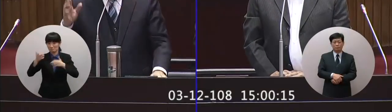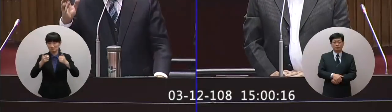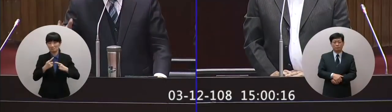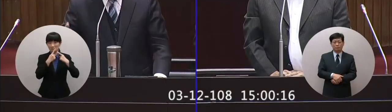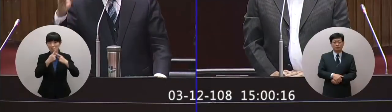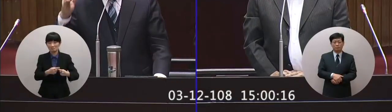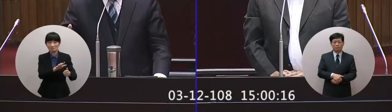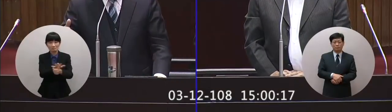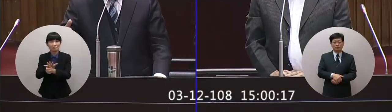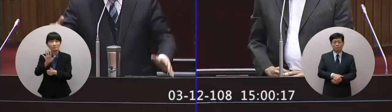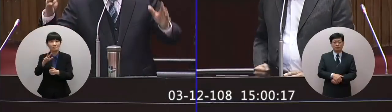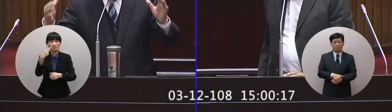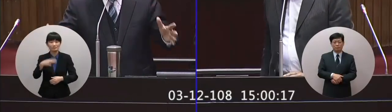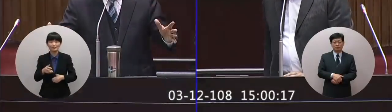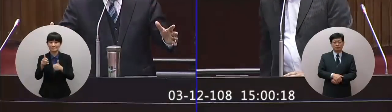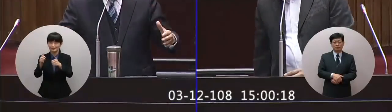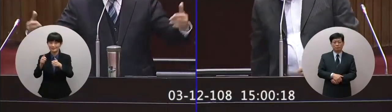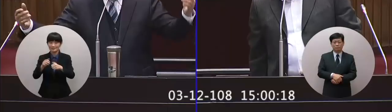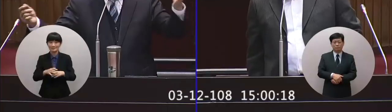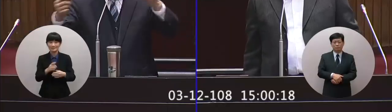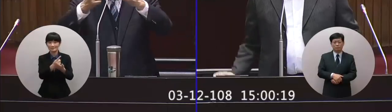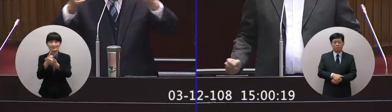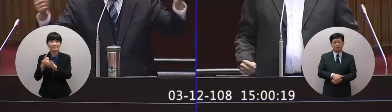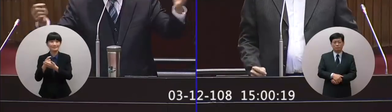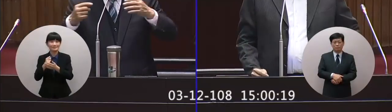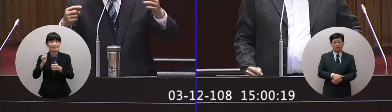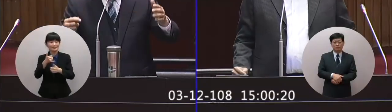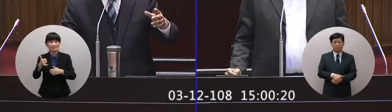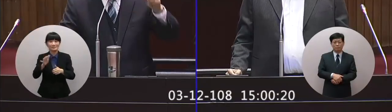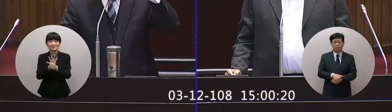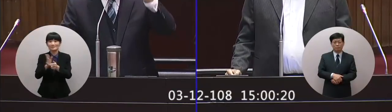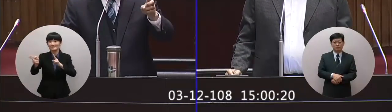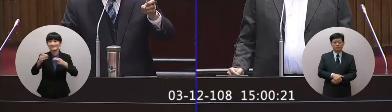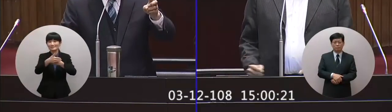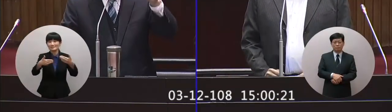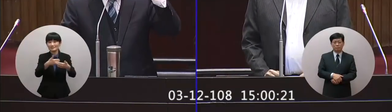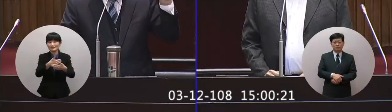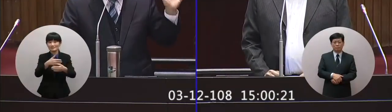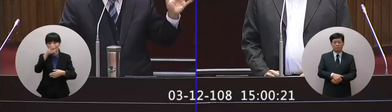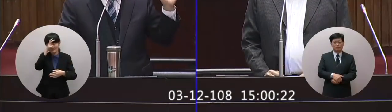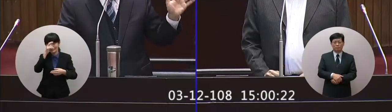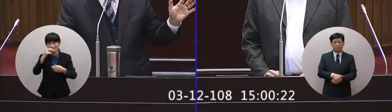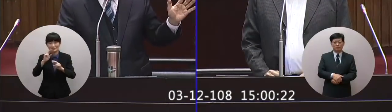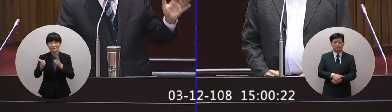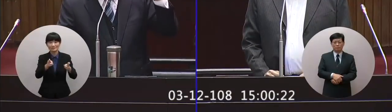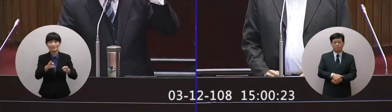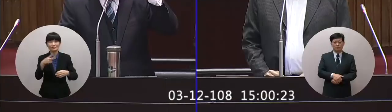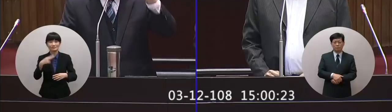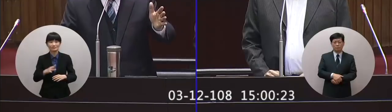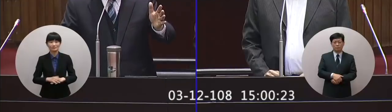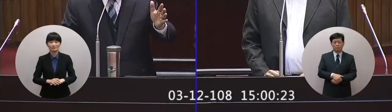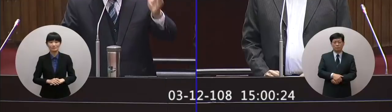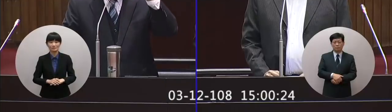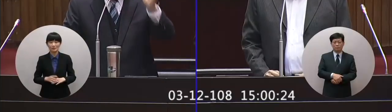话，嘛爱感谢警察、警方人员来指挥交通。啊，所以整个中央唔